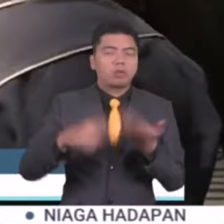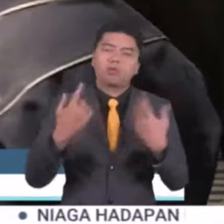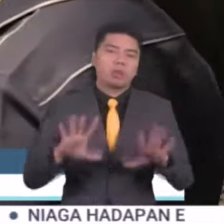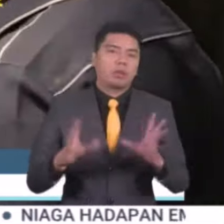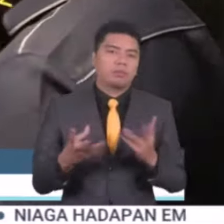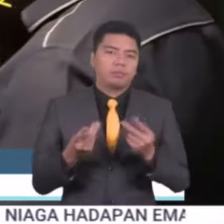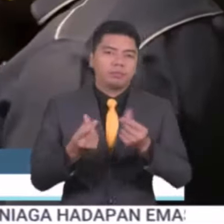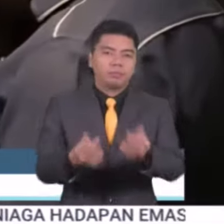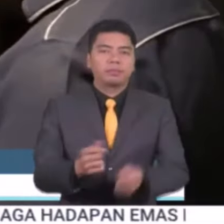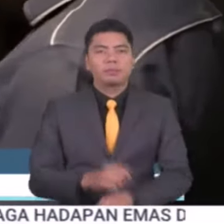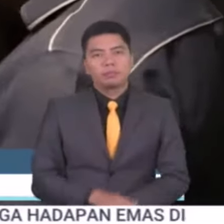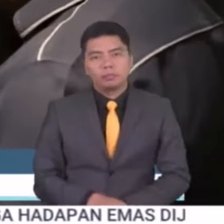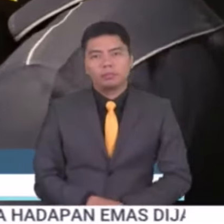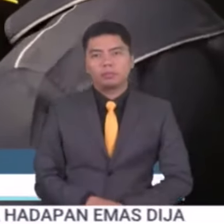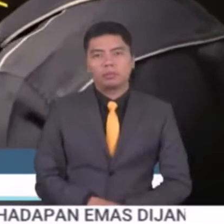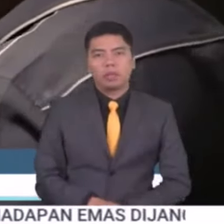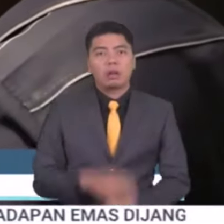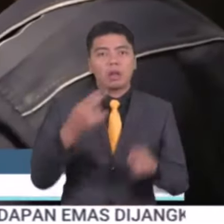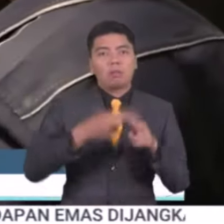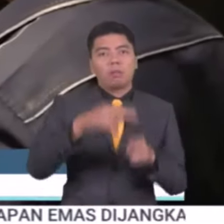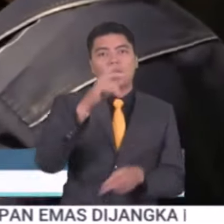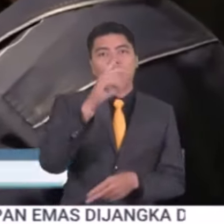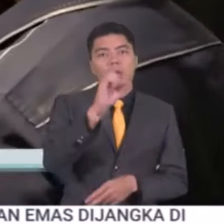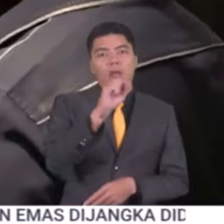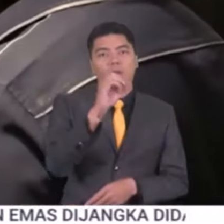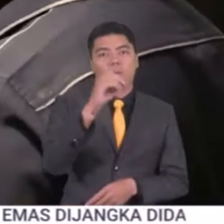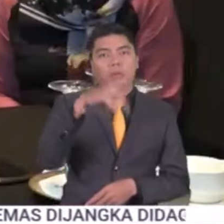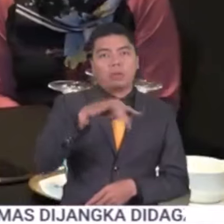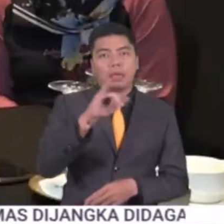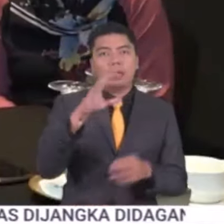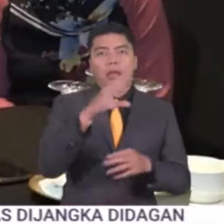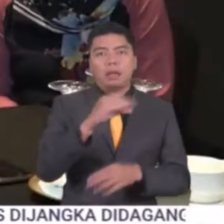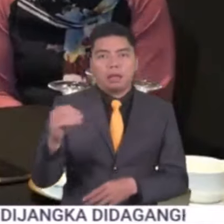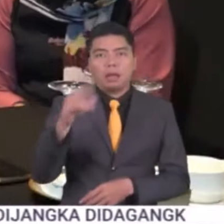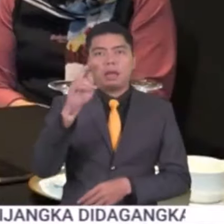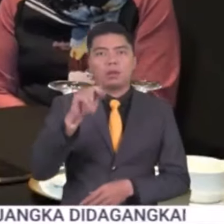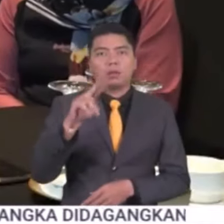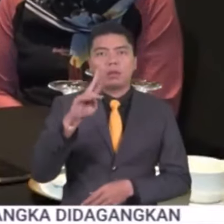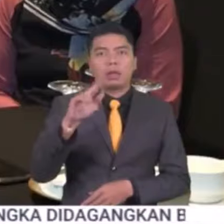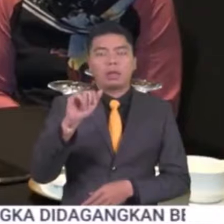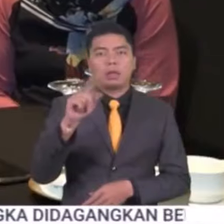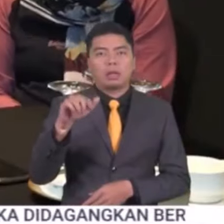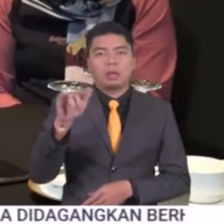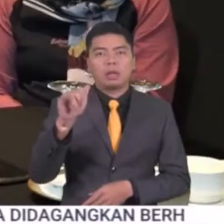selesaikan. Muhammad Sophie Khairul Fadilah dan Nur Azlin Zulkifli